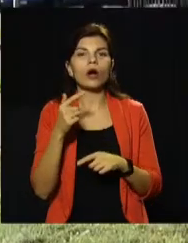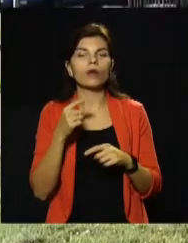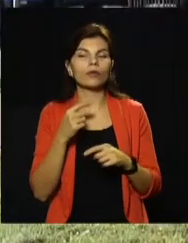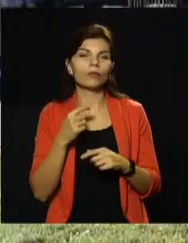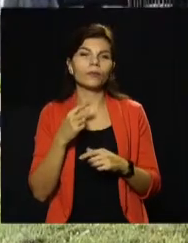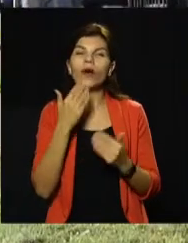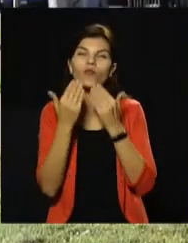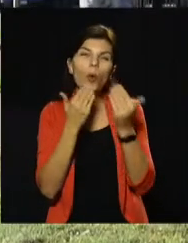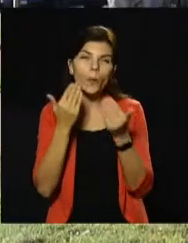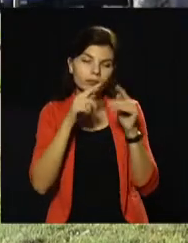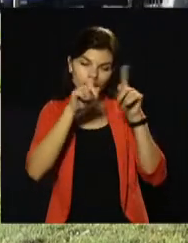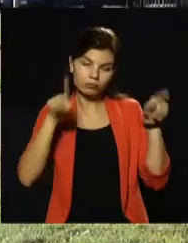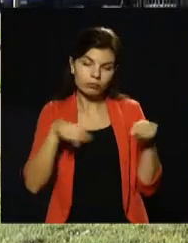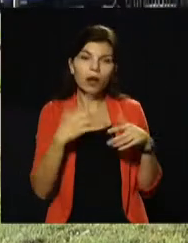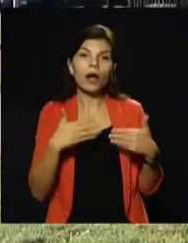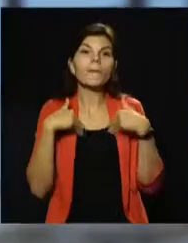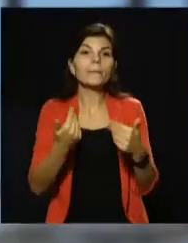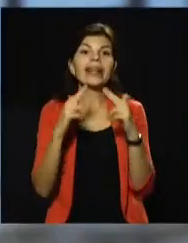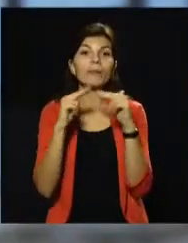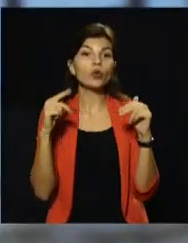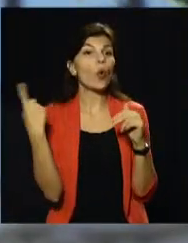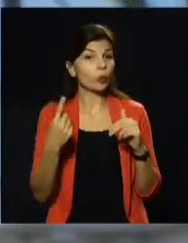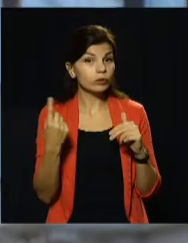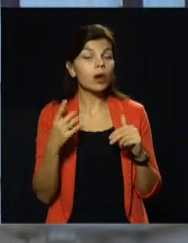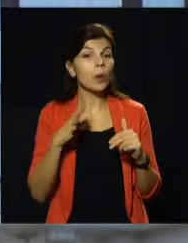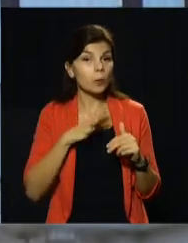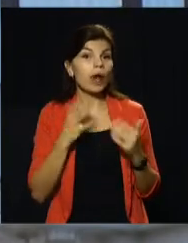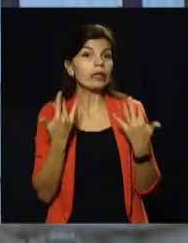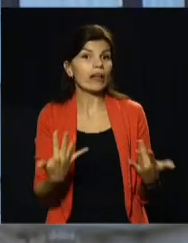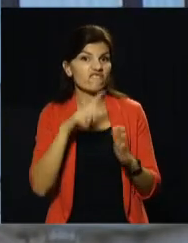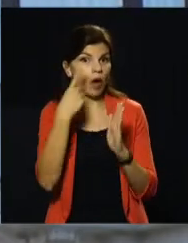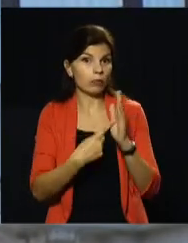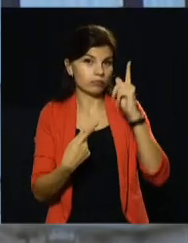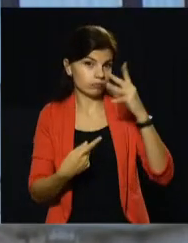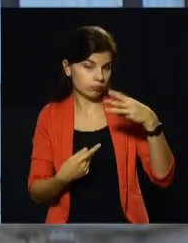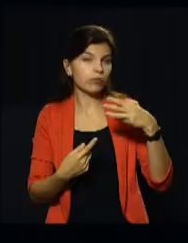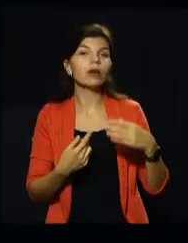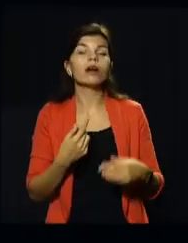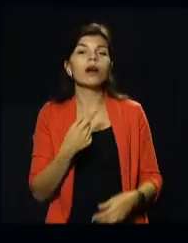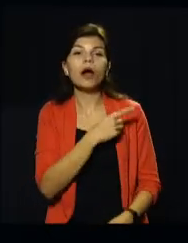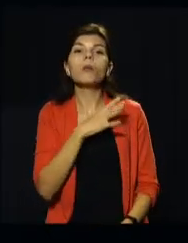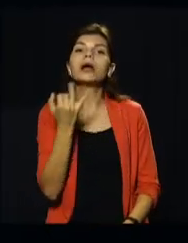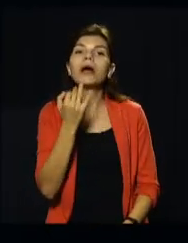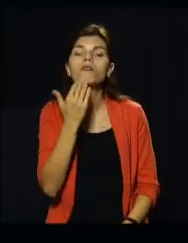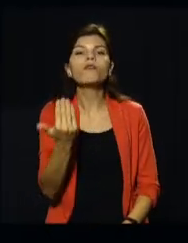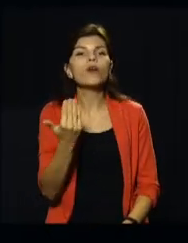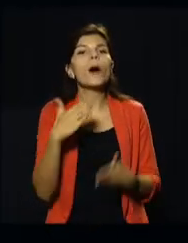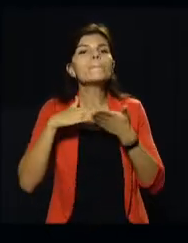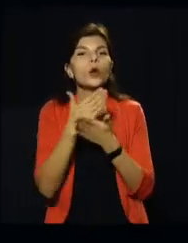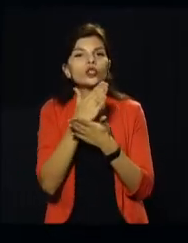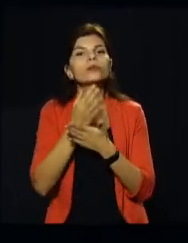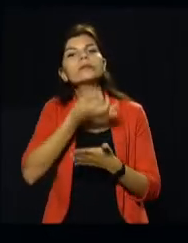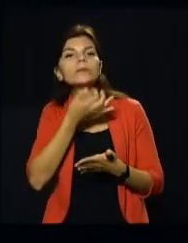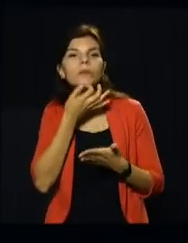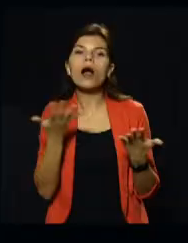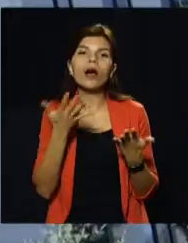розвиток». В опитувальнику, який запропонували жителям Дніпропетровської області, було кілька запитань. Насамперед, у респондентів цікавилися їхніми політичними